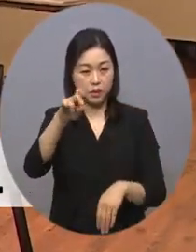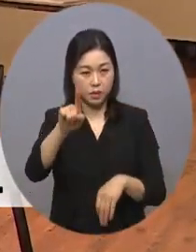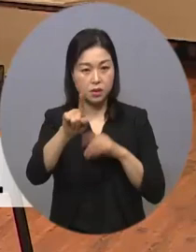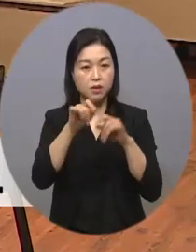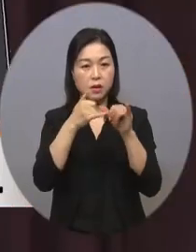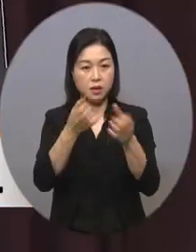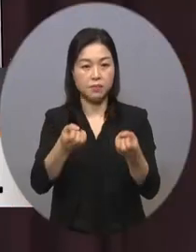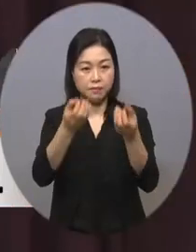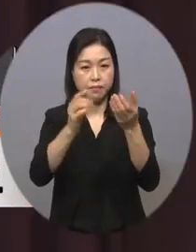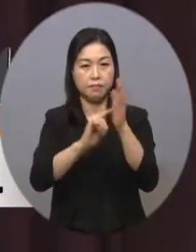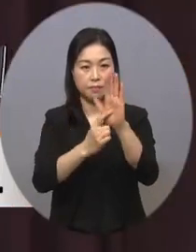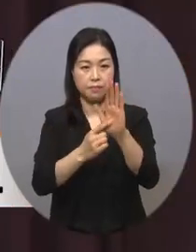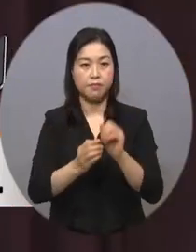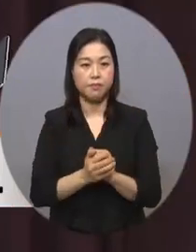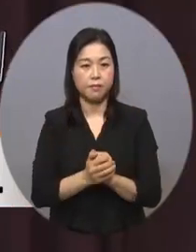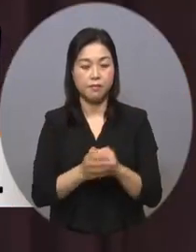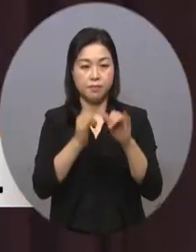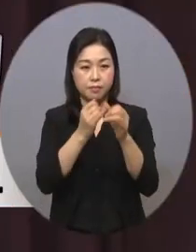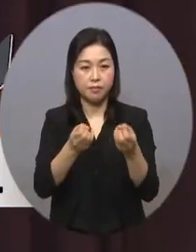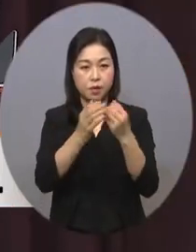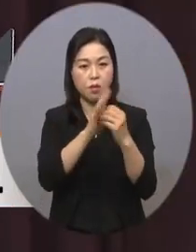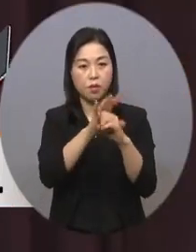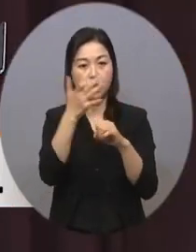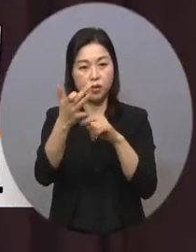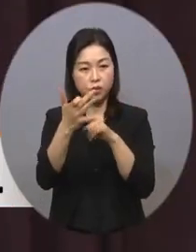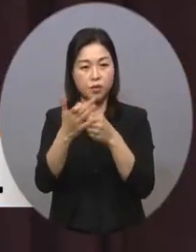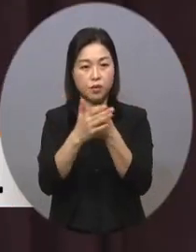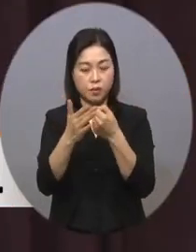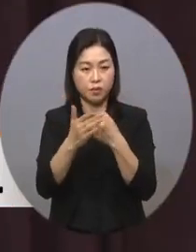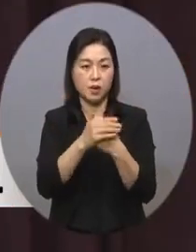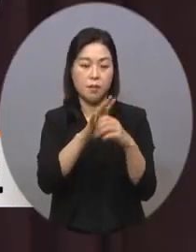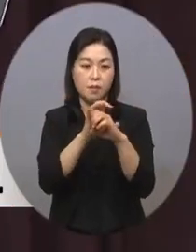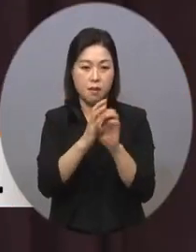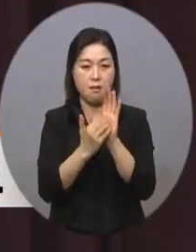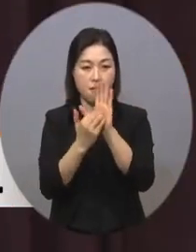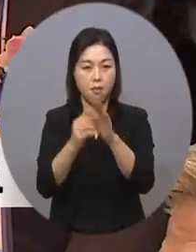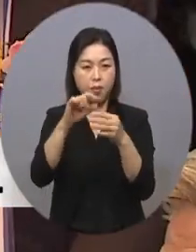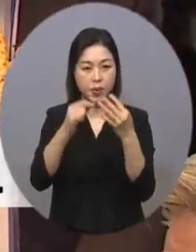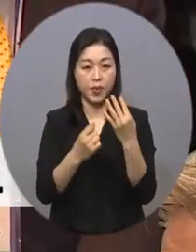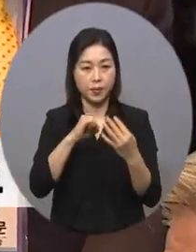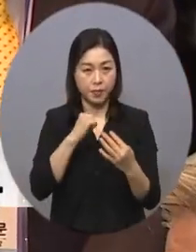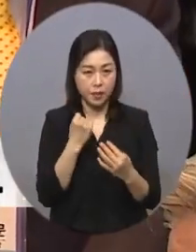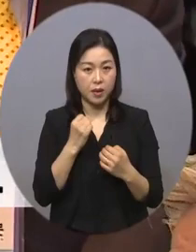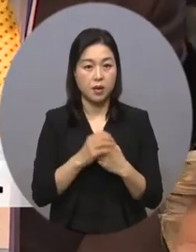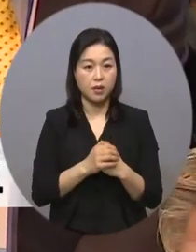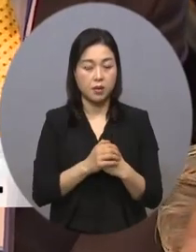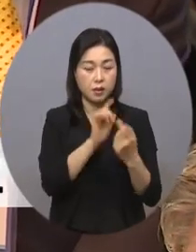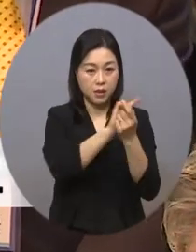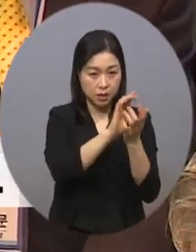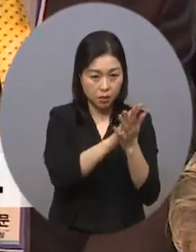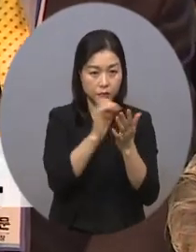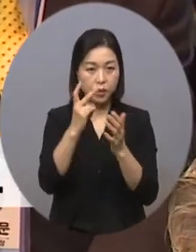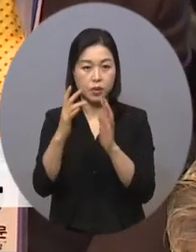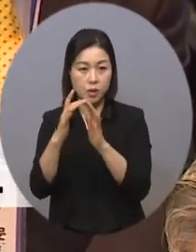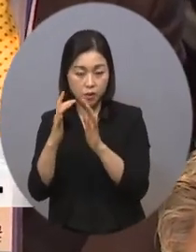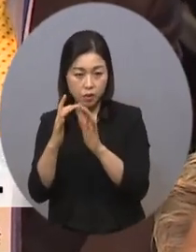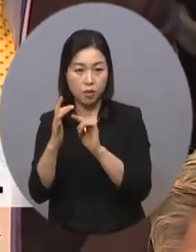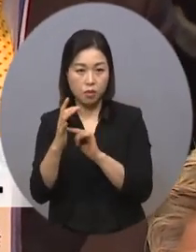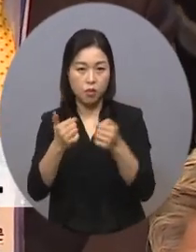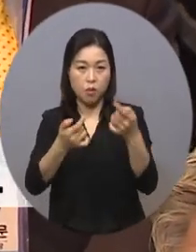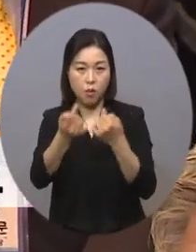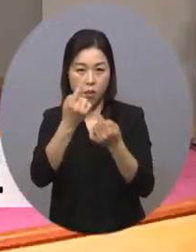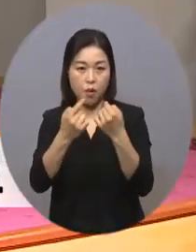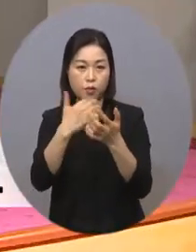가졌습니다. 이날 시상식은 코로나19로 인한 방역수칙을 엄수한 가운데 온 오프라인으로 행사 규모를